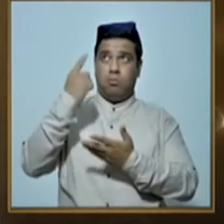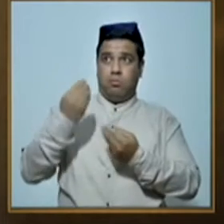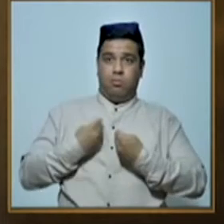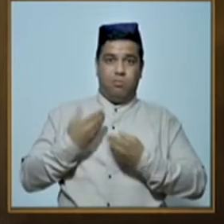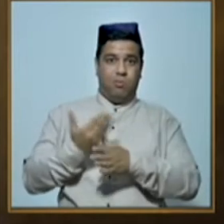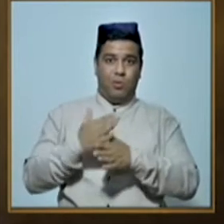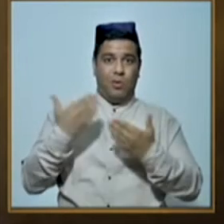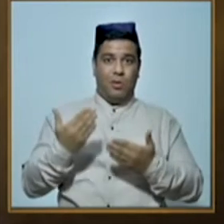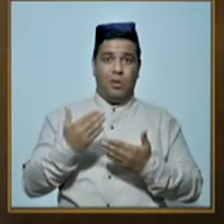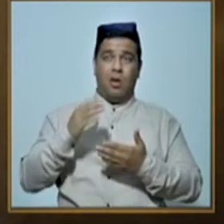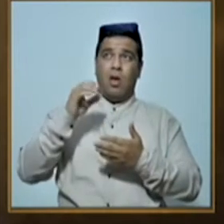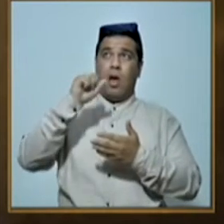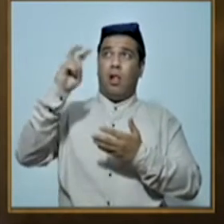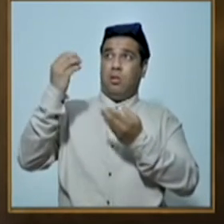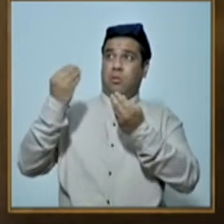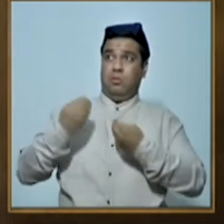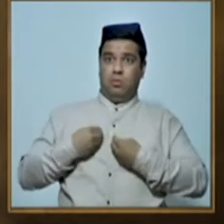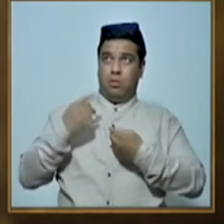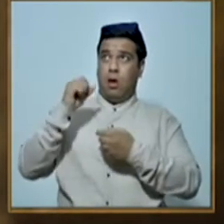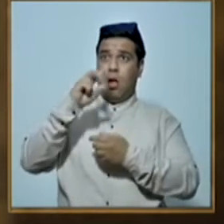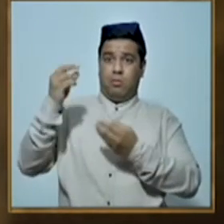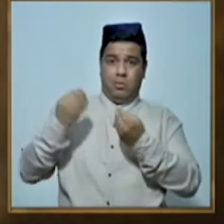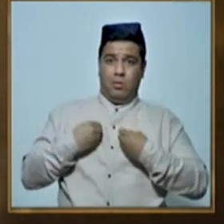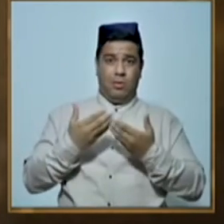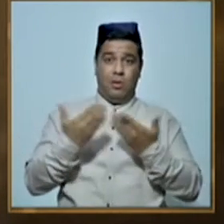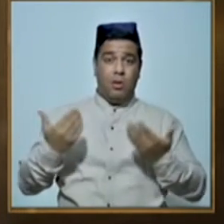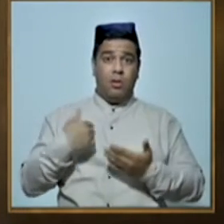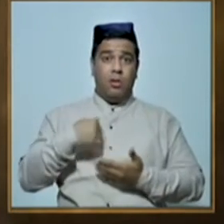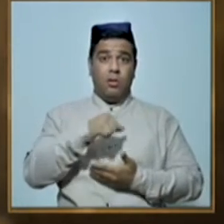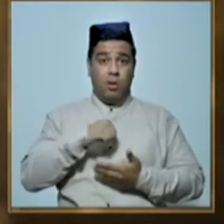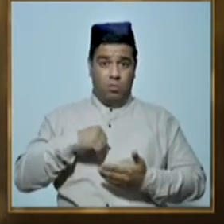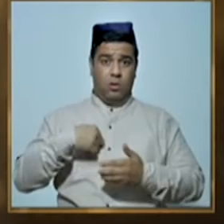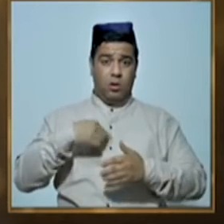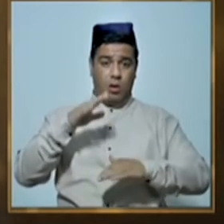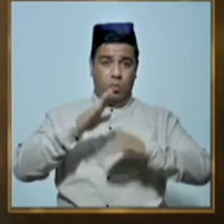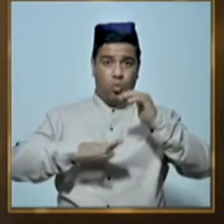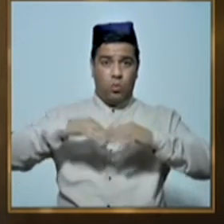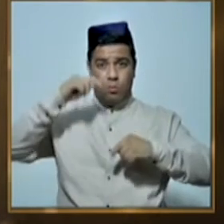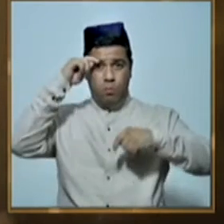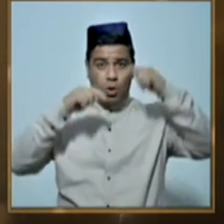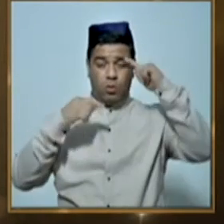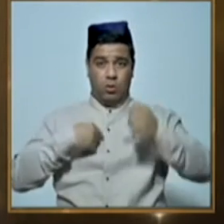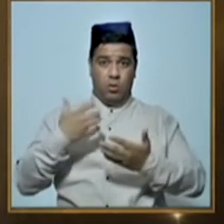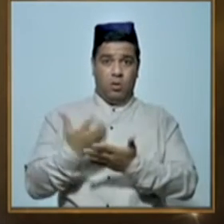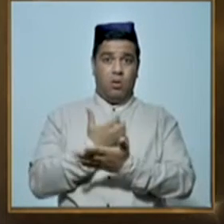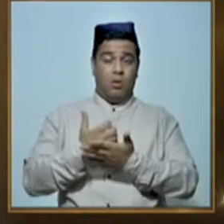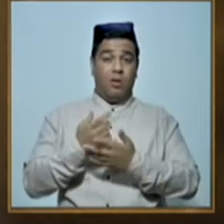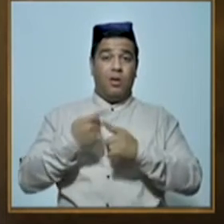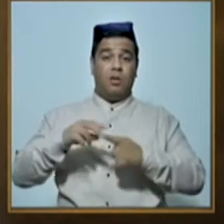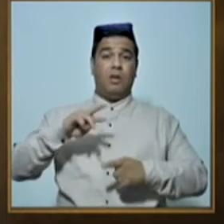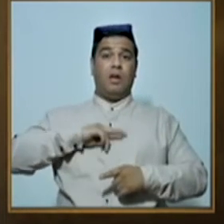Sizler Allah sanki ihsan kıldı, sen hem ihsan kıldı yapsan, ya ona kamaz. Onu dedi, manmanlik, en yukarı